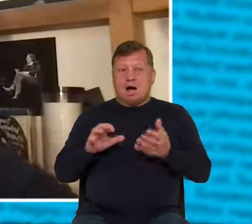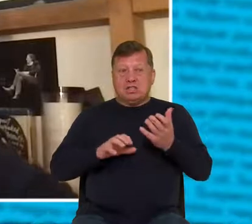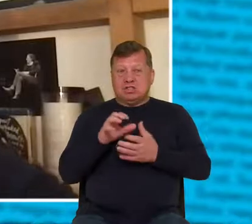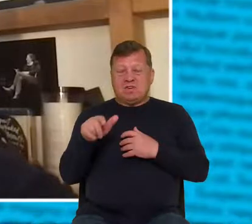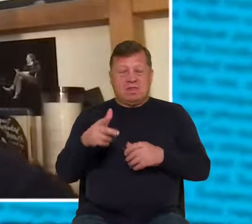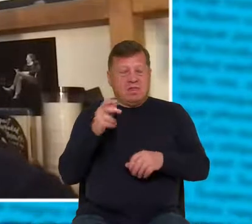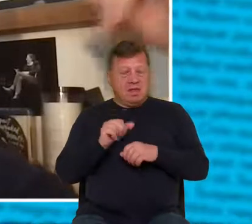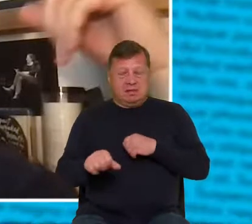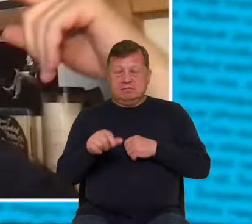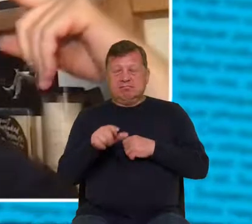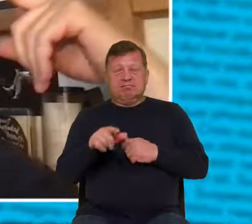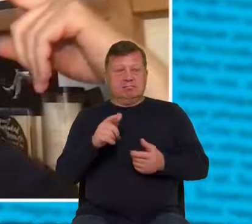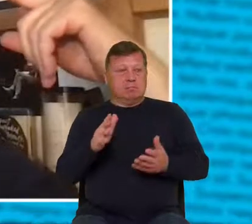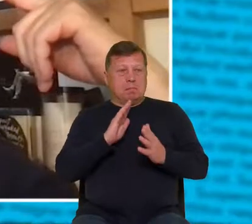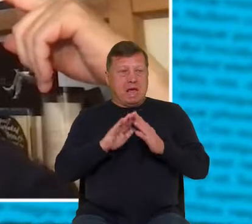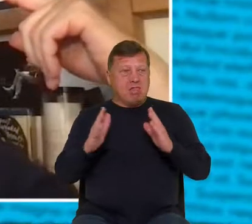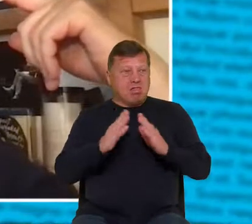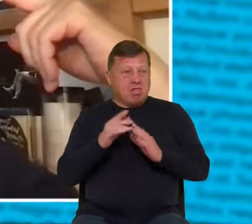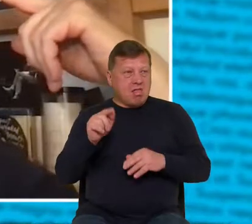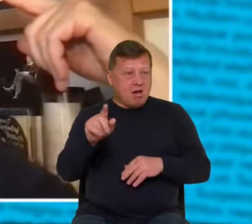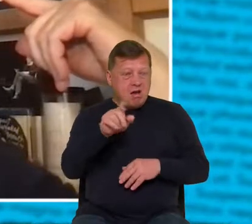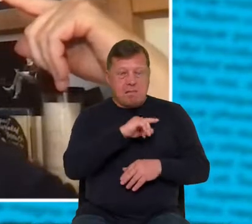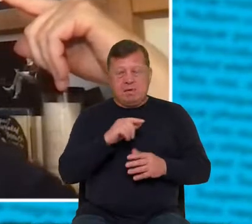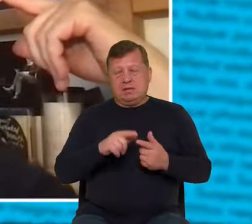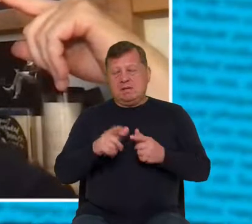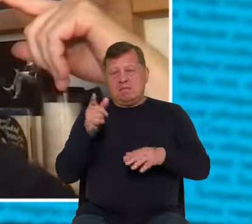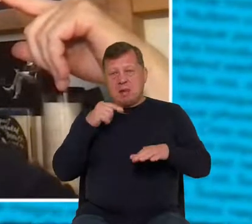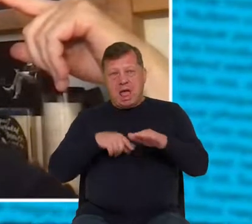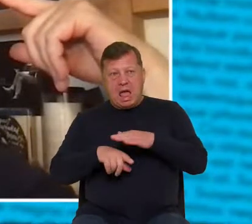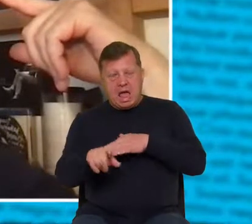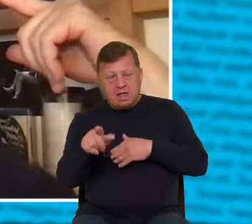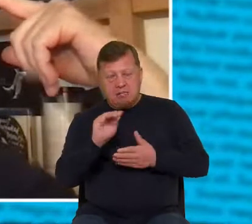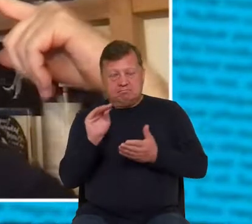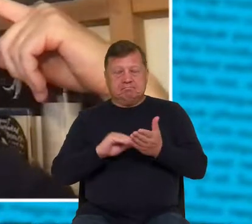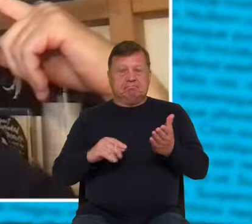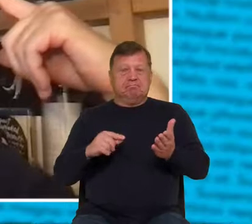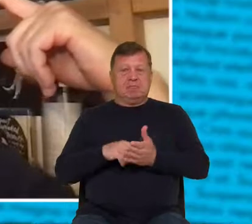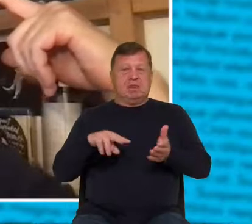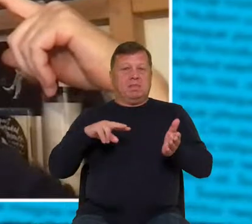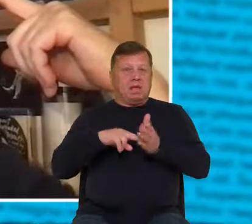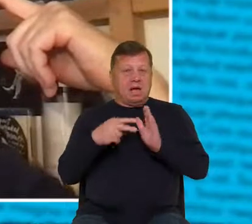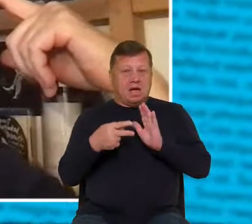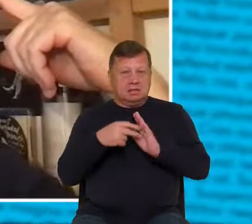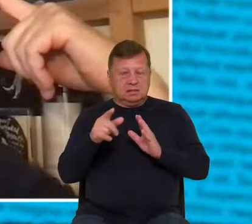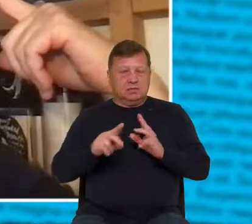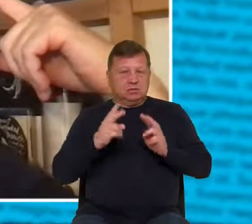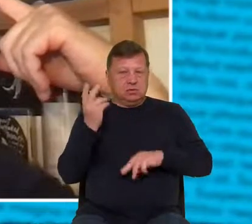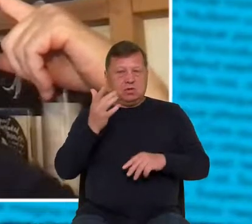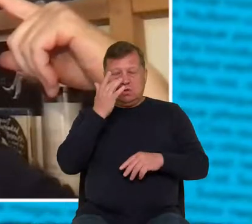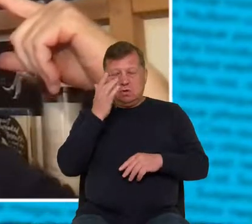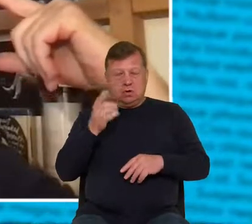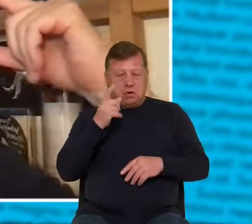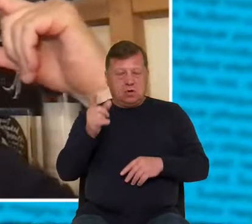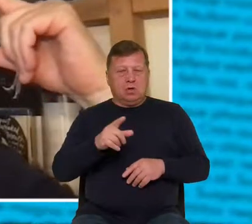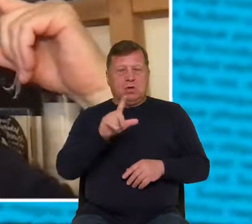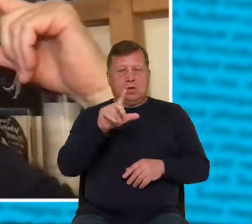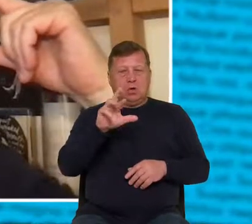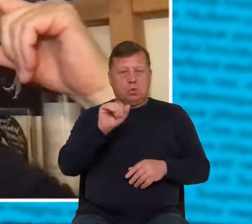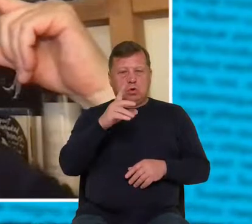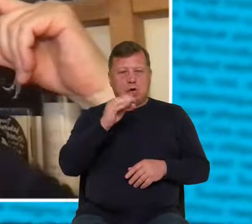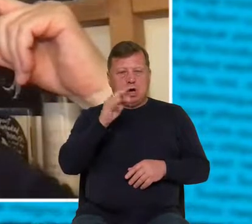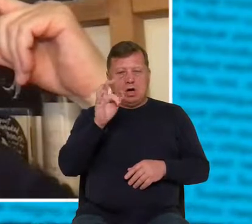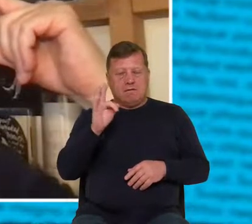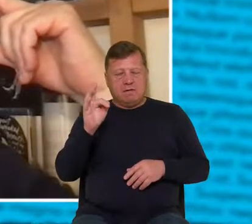o bezdomnych w tunelach metra, pisałem o tancerzu rosyjskim Rudolfie Nurujewie, pisałem